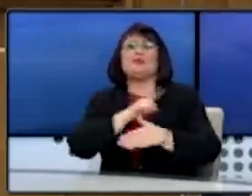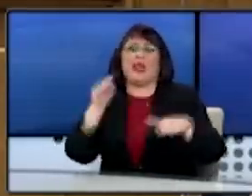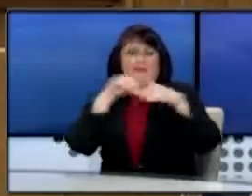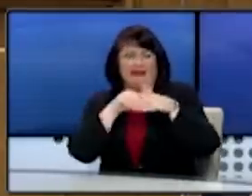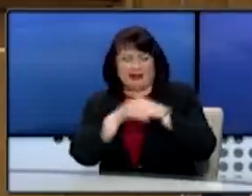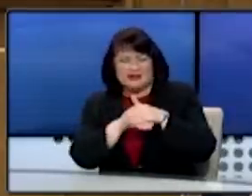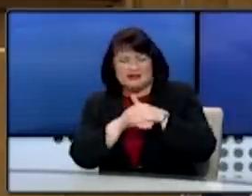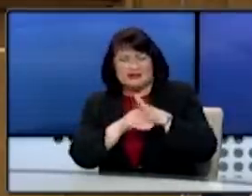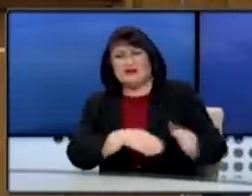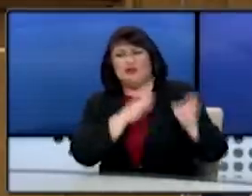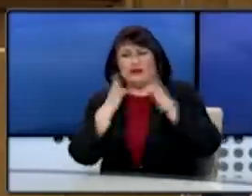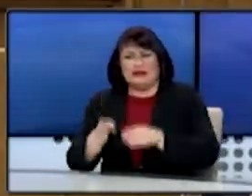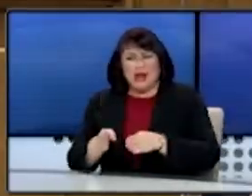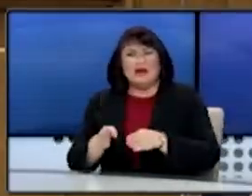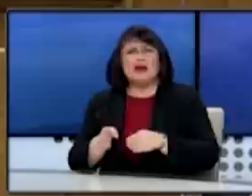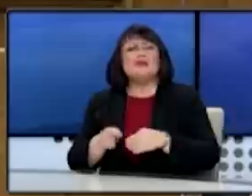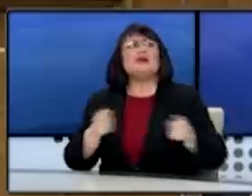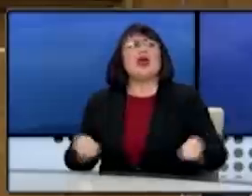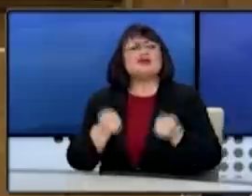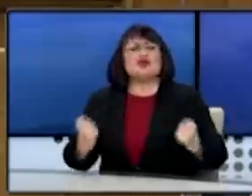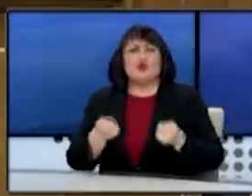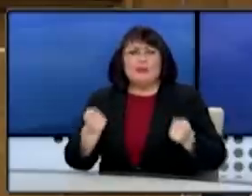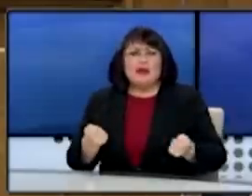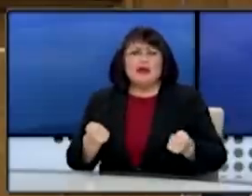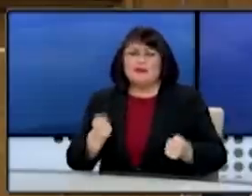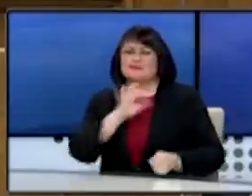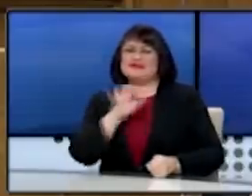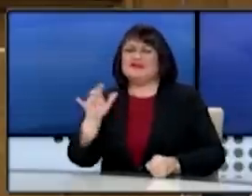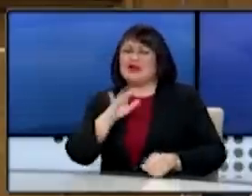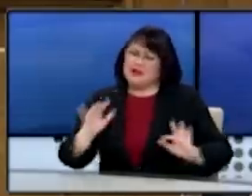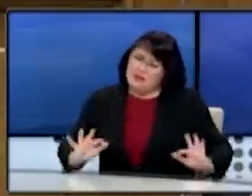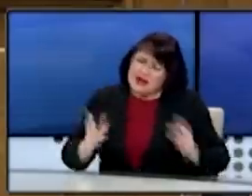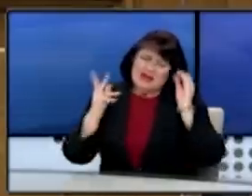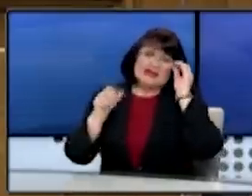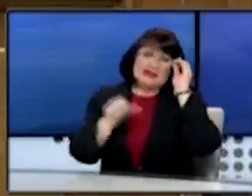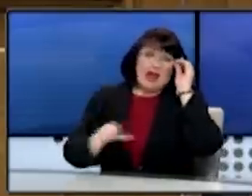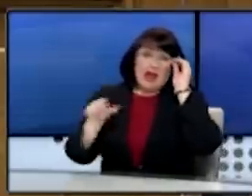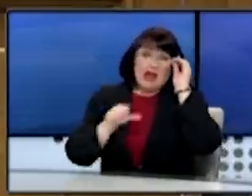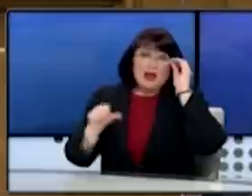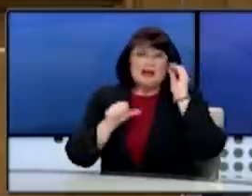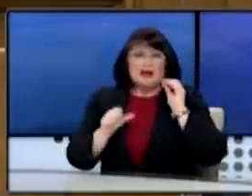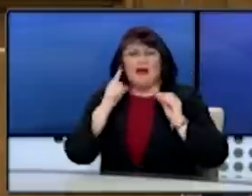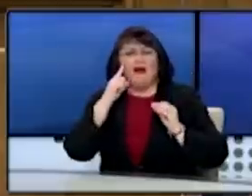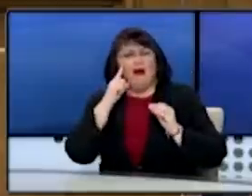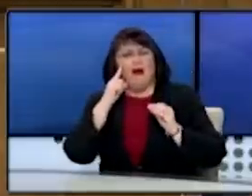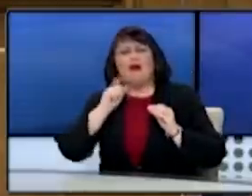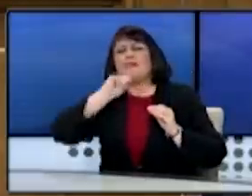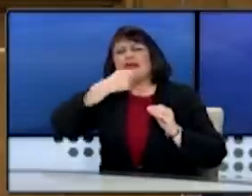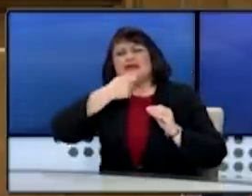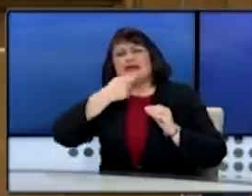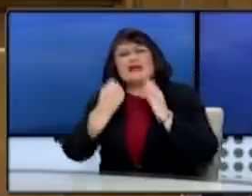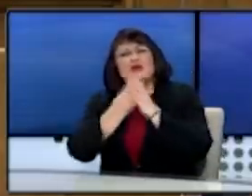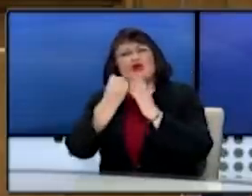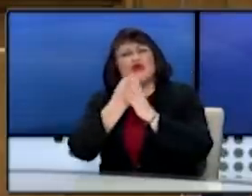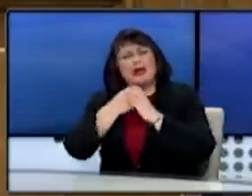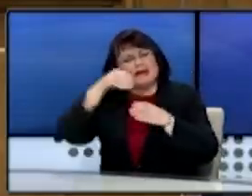επενδύσεις του, αλλά και την ίδια τη στιγμή να αξιοποιείται αυτή η ψηφιακή επανάσταση και για το φακέλωμα και την